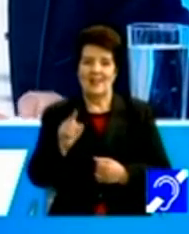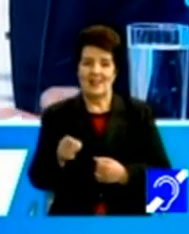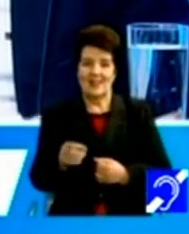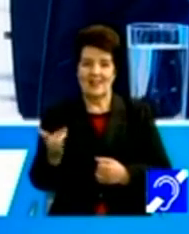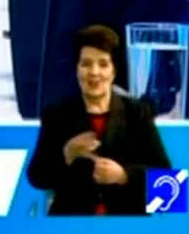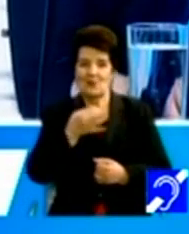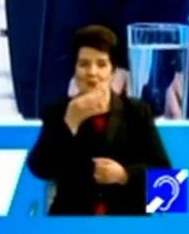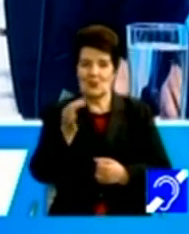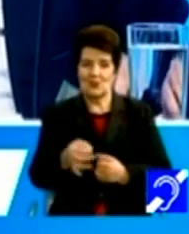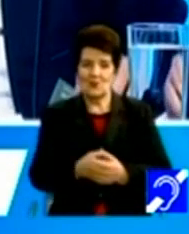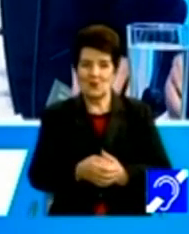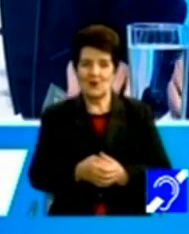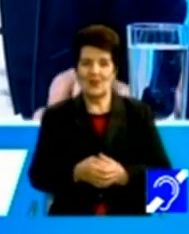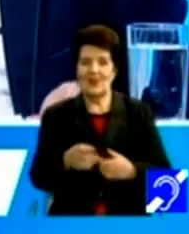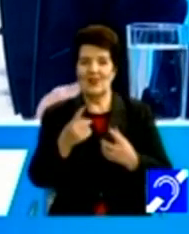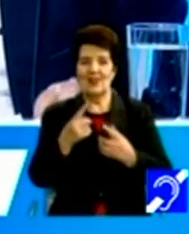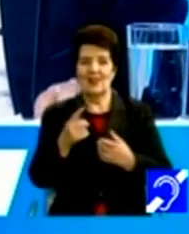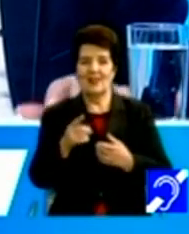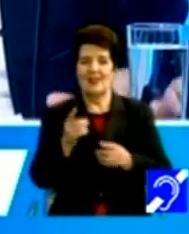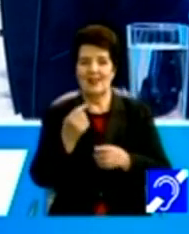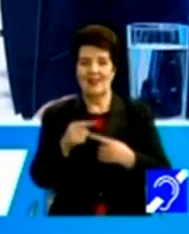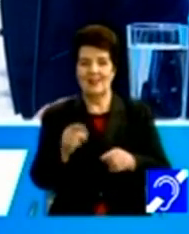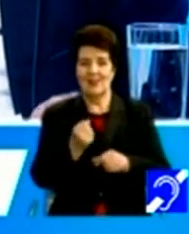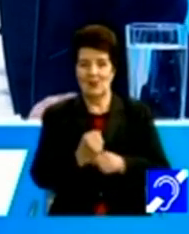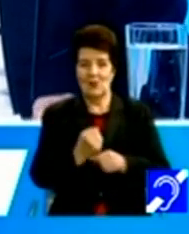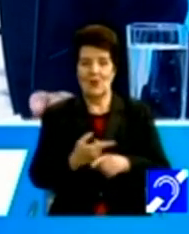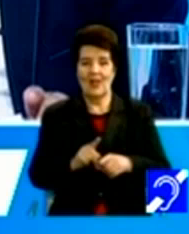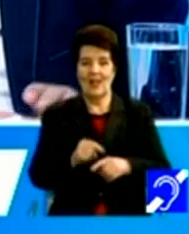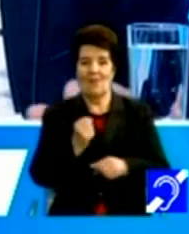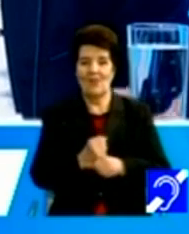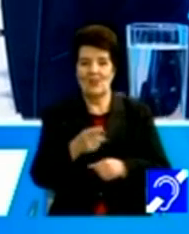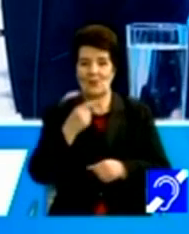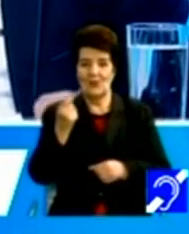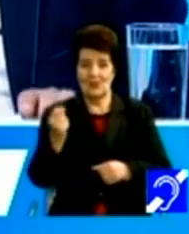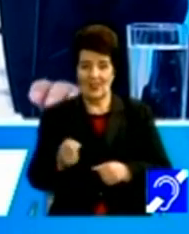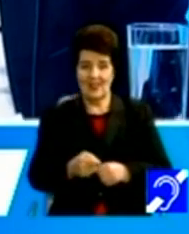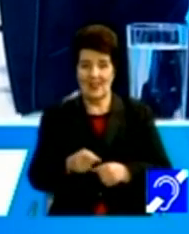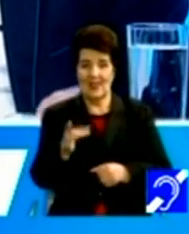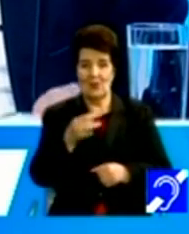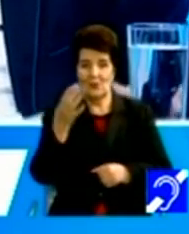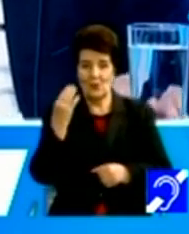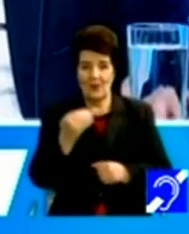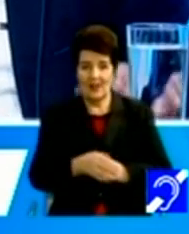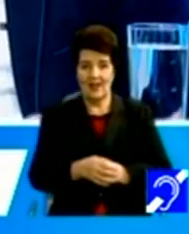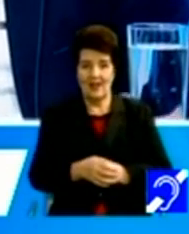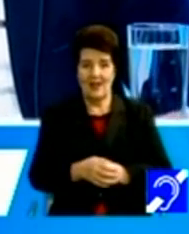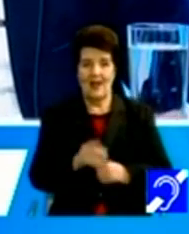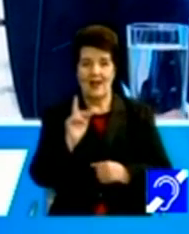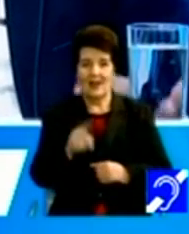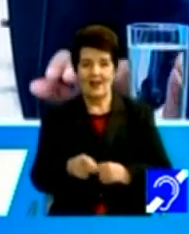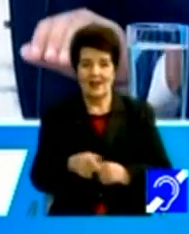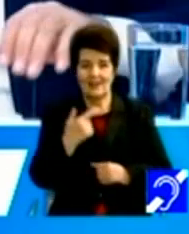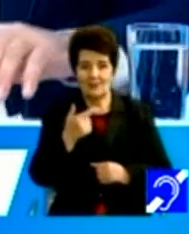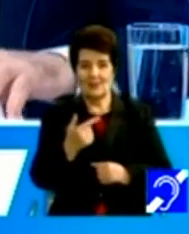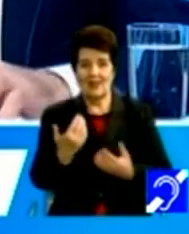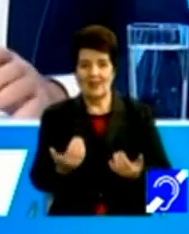trebuie să spună astăzi astea alte lucruri, așa cum o fac majoritatea politicienilor în Republica Moldova, care sunt unioniști și care pledează